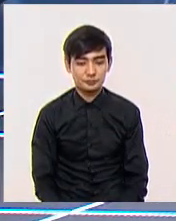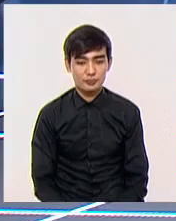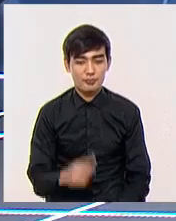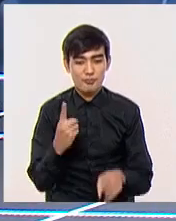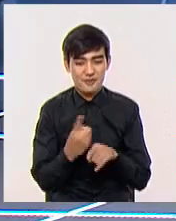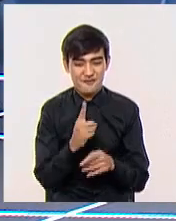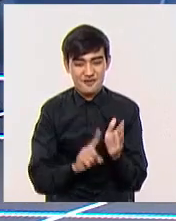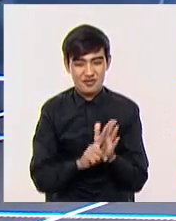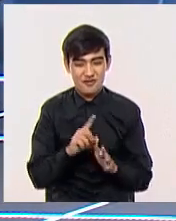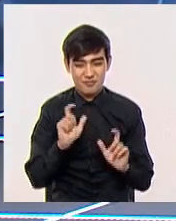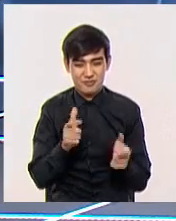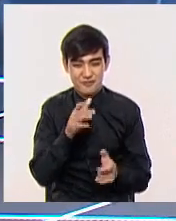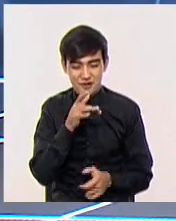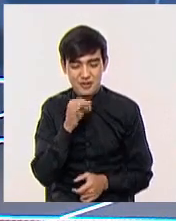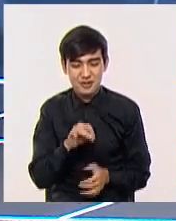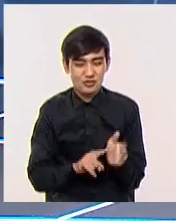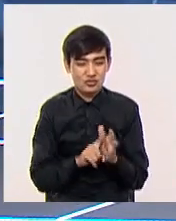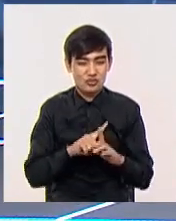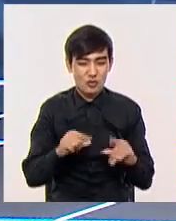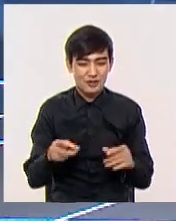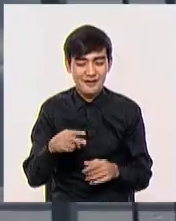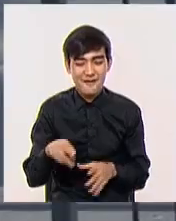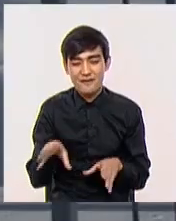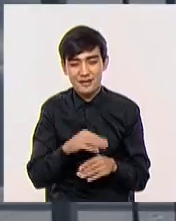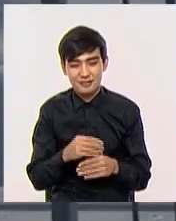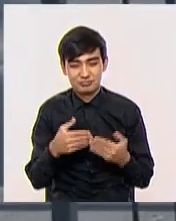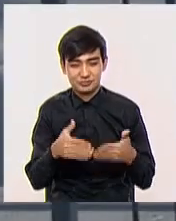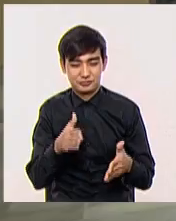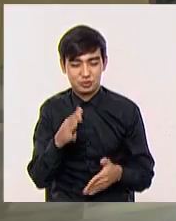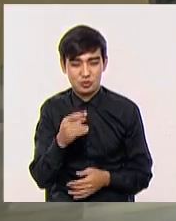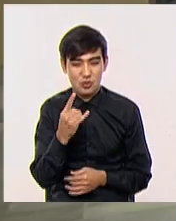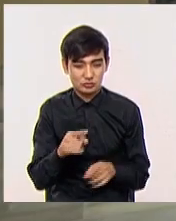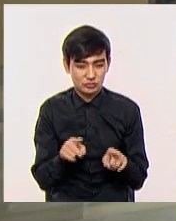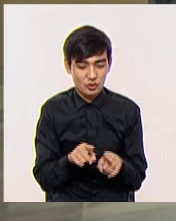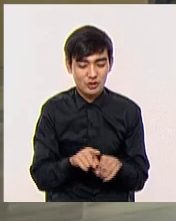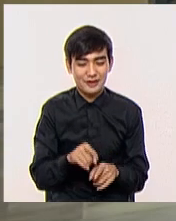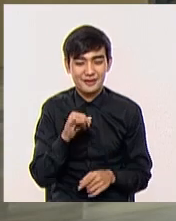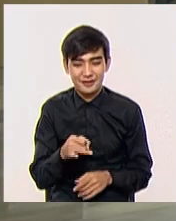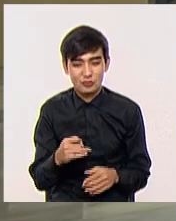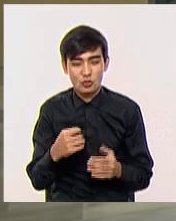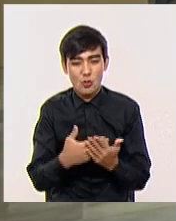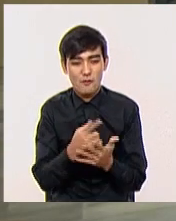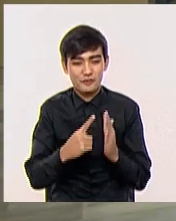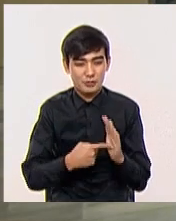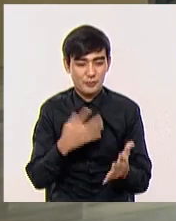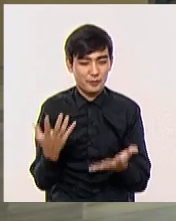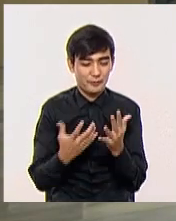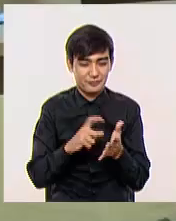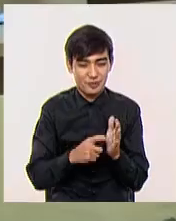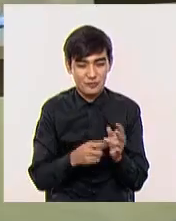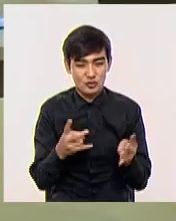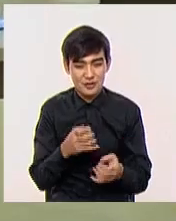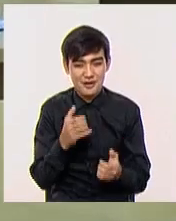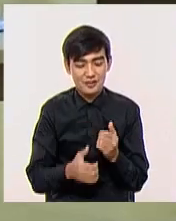Впервые с начала пандемии школы распахнут для всех учеников свои двери и даже окна. Ведь согласно новым требованиям, проветривать классы